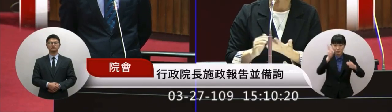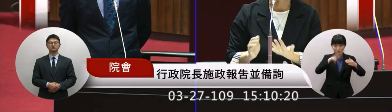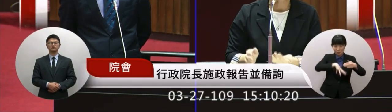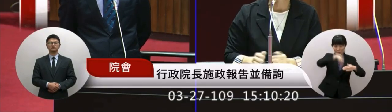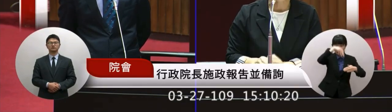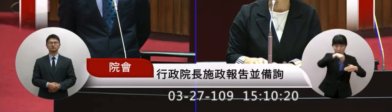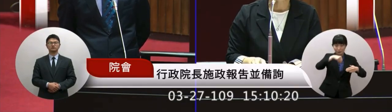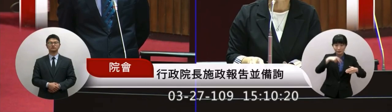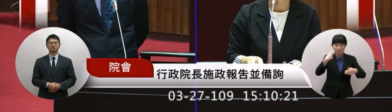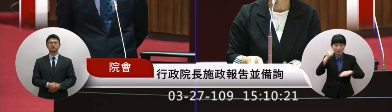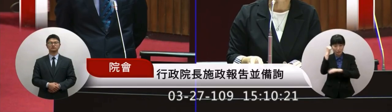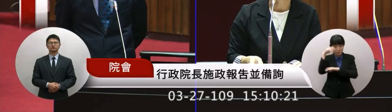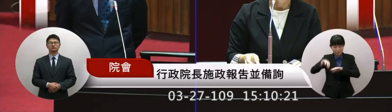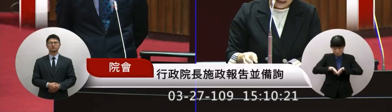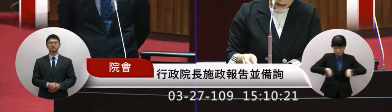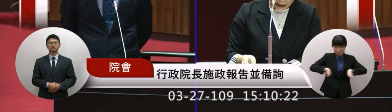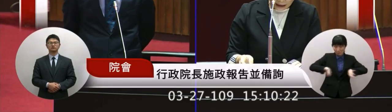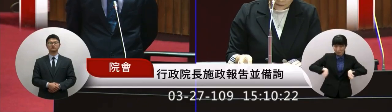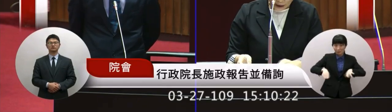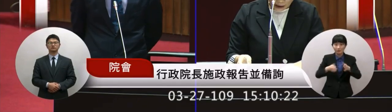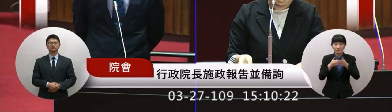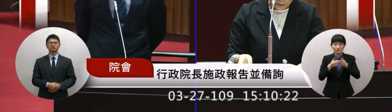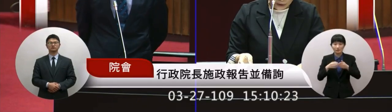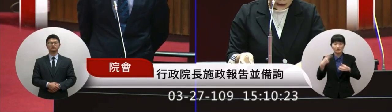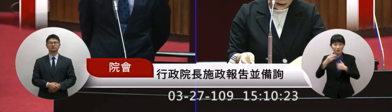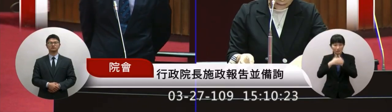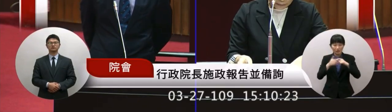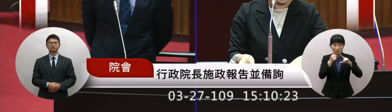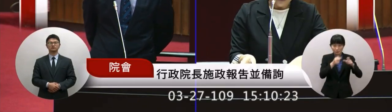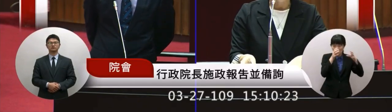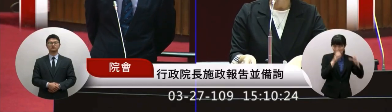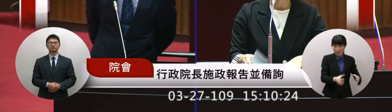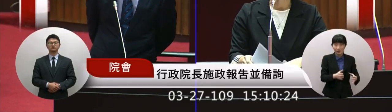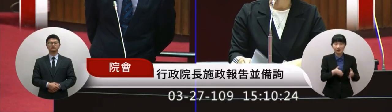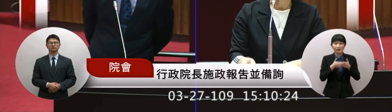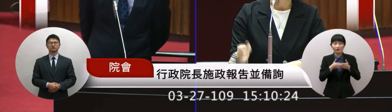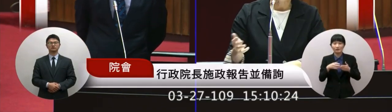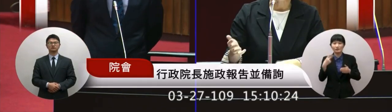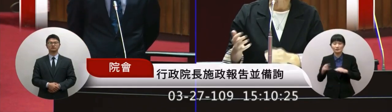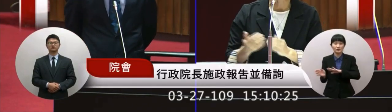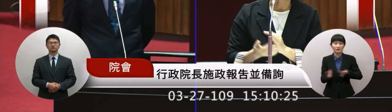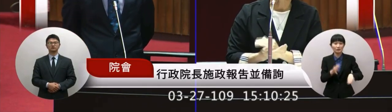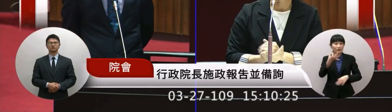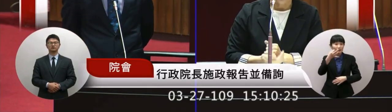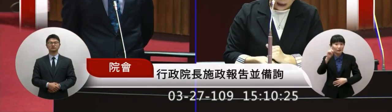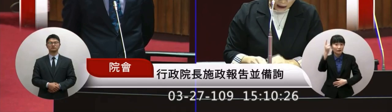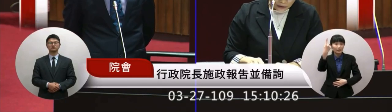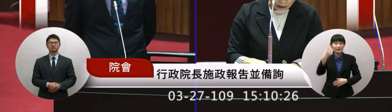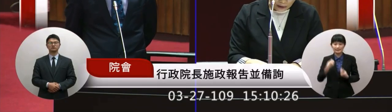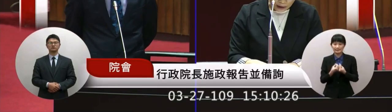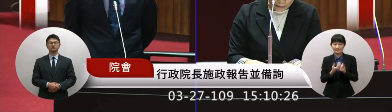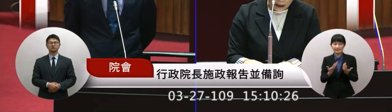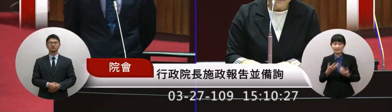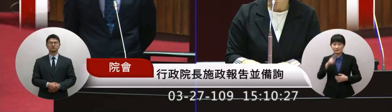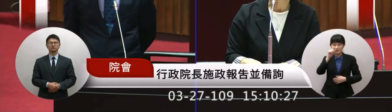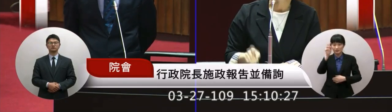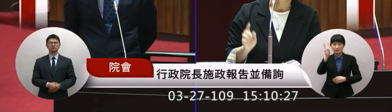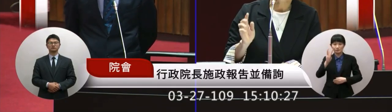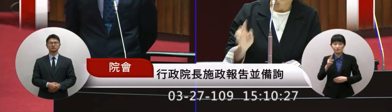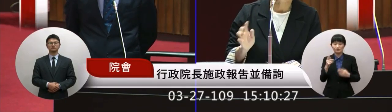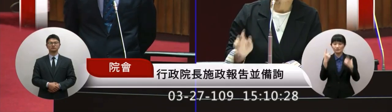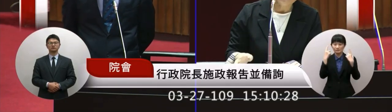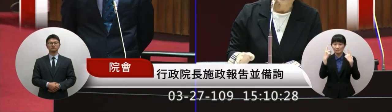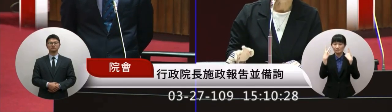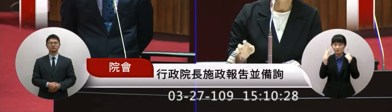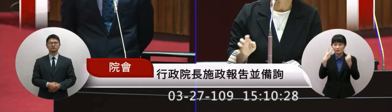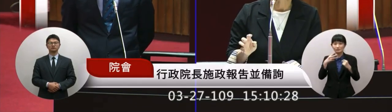离或者是保护区哈。那经费的部分呢，啊，是可以延役用那个水源保育